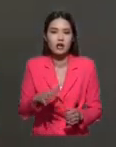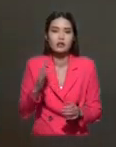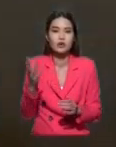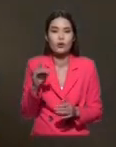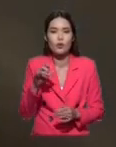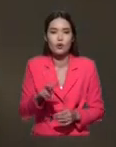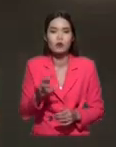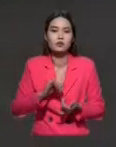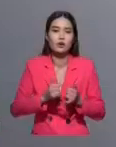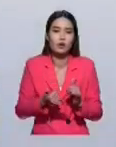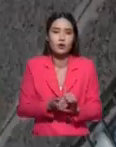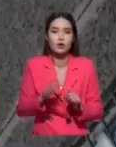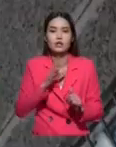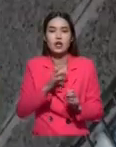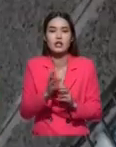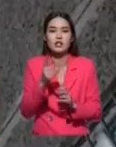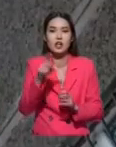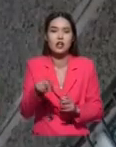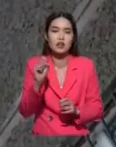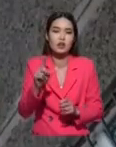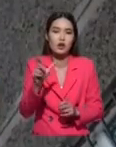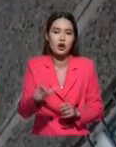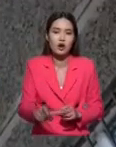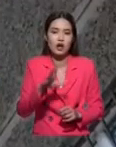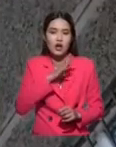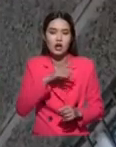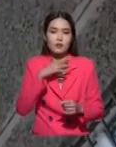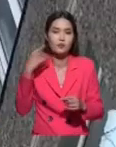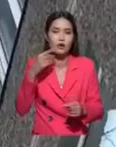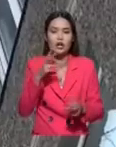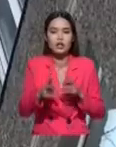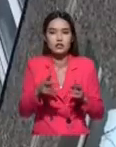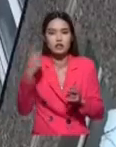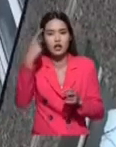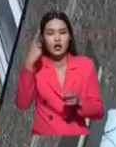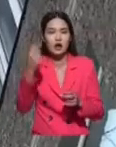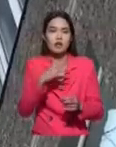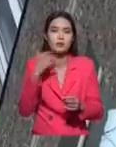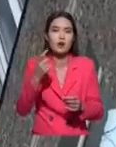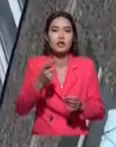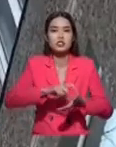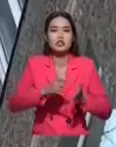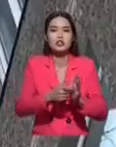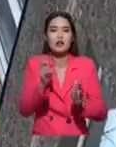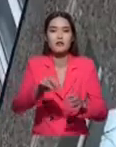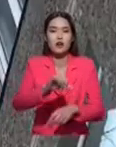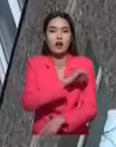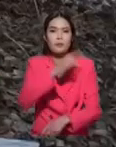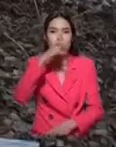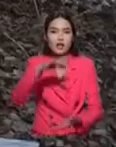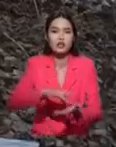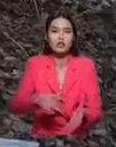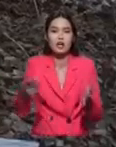кровли и стеновых покрытий жилых многоэтажек. Общая площадь разрушений составила порядка 20 тысяч квадратных метров. В областном центре в